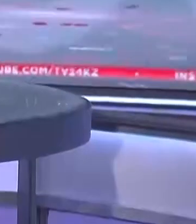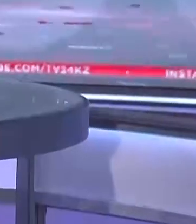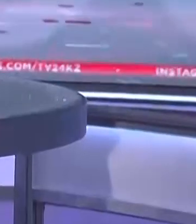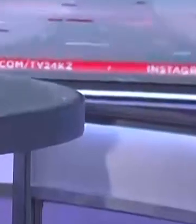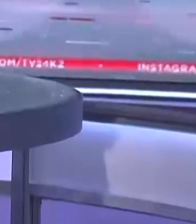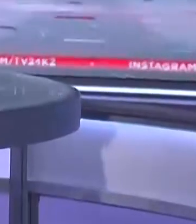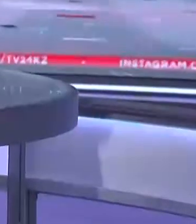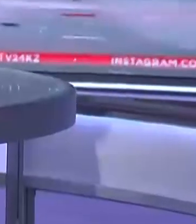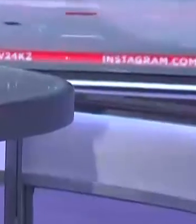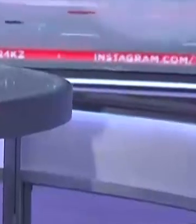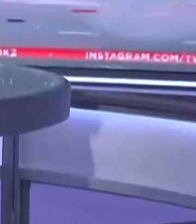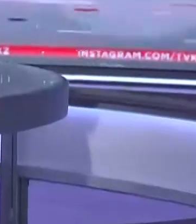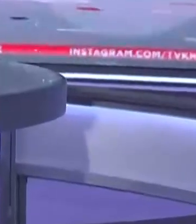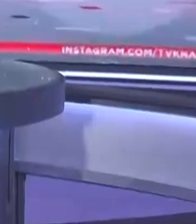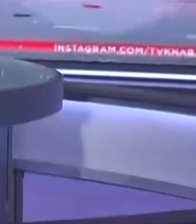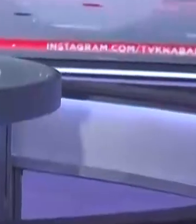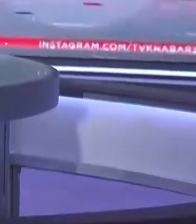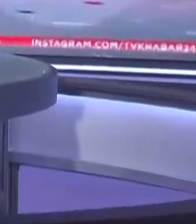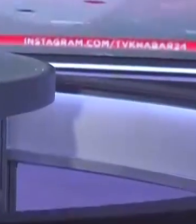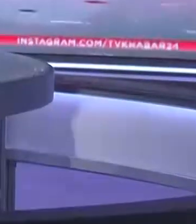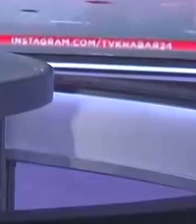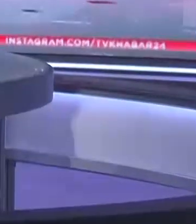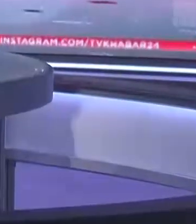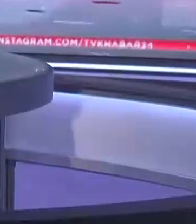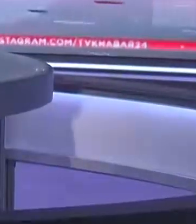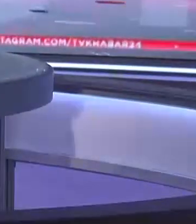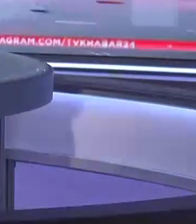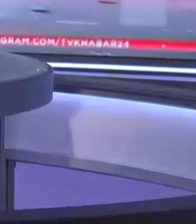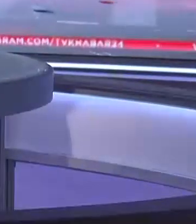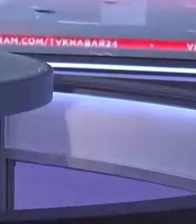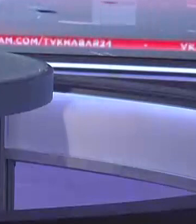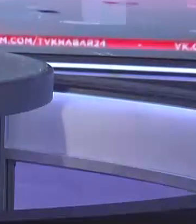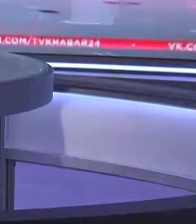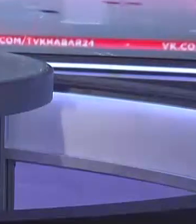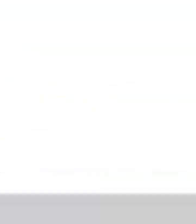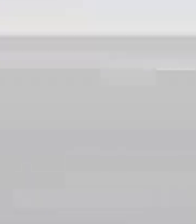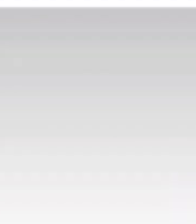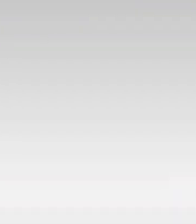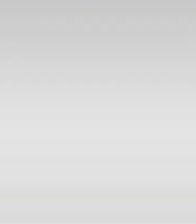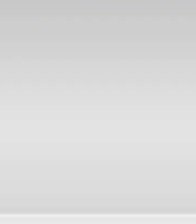продолжит программа «Экономика». Гость программы – министр энергетики Алмаз Адамсаткалиев.